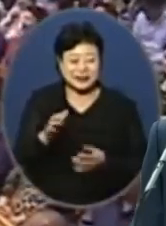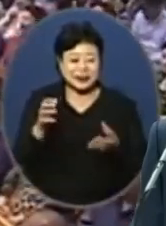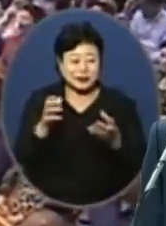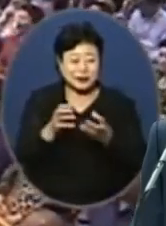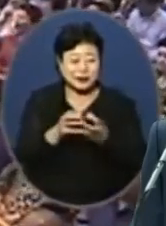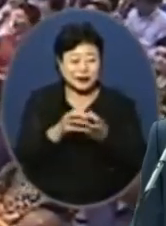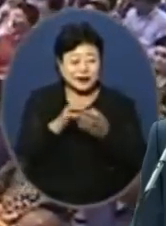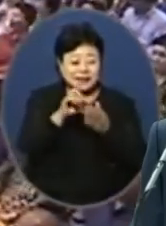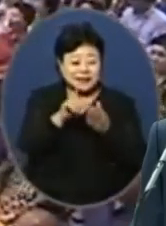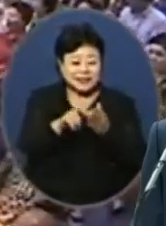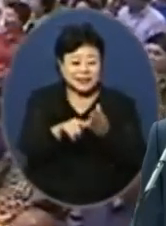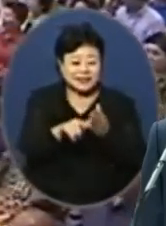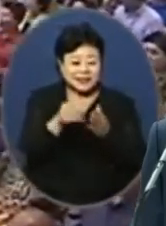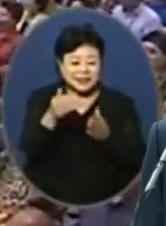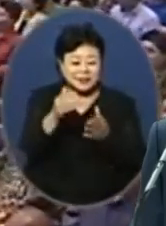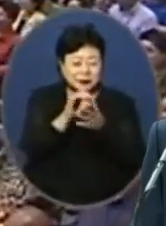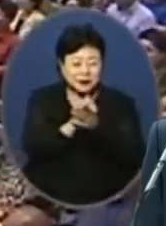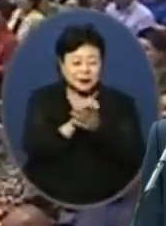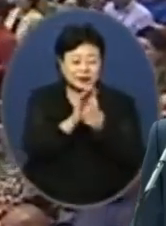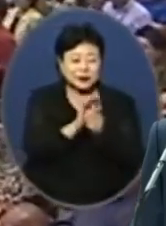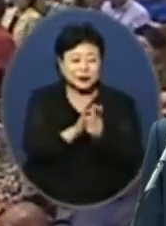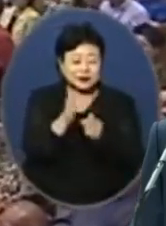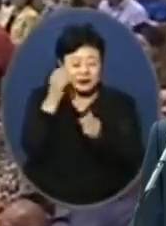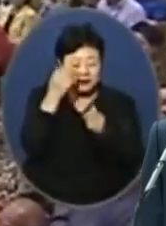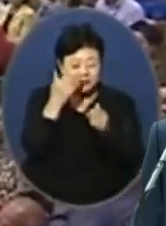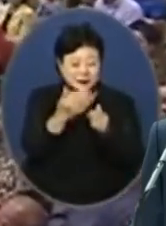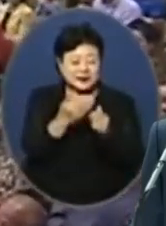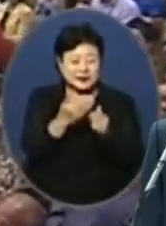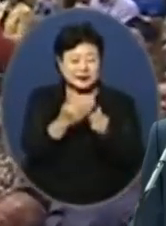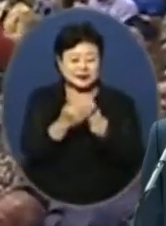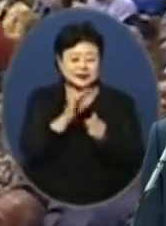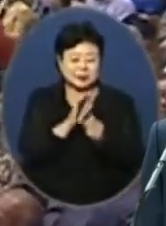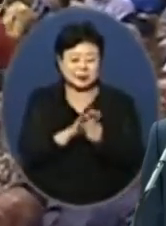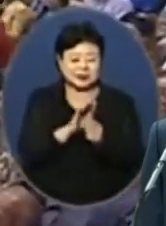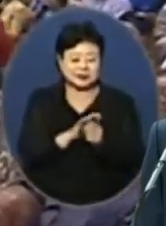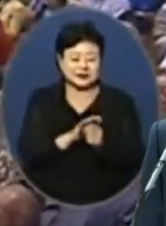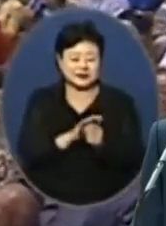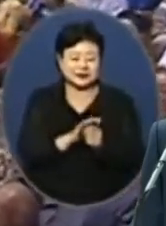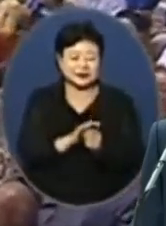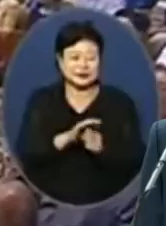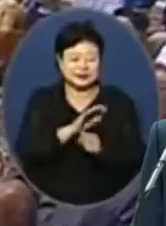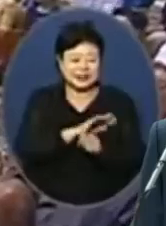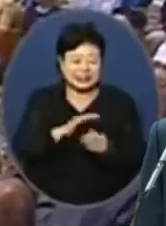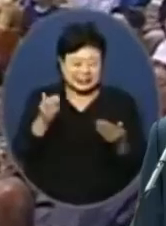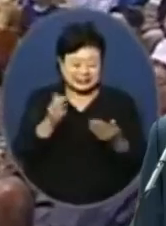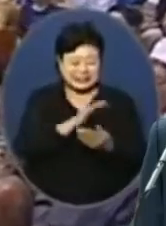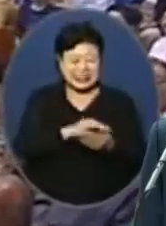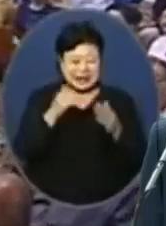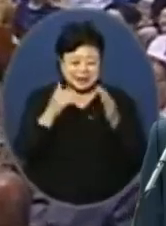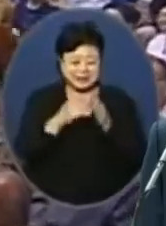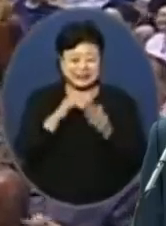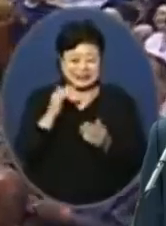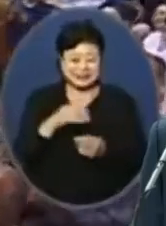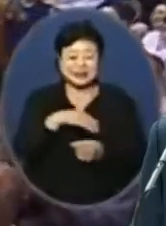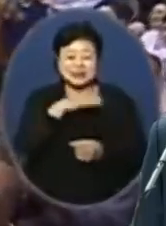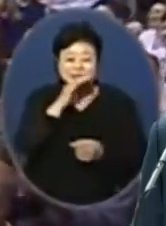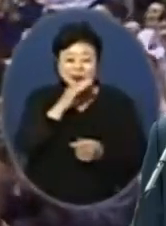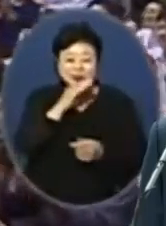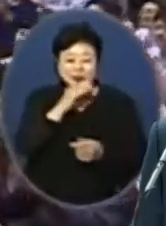되어도 여러분 기도해 주셔서 성령님의 능력으로 할 일은 다 할 수 있었습니다.